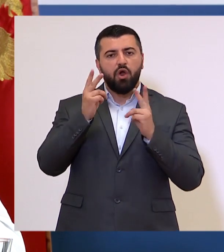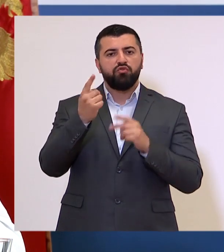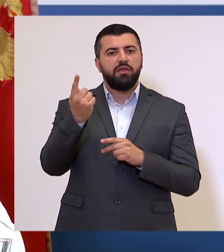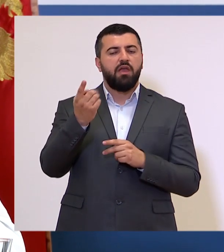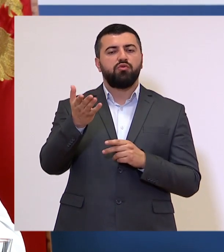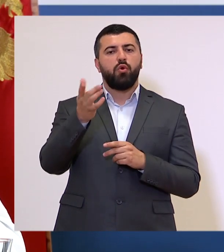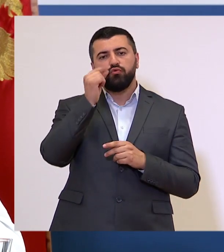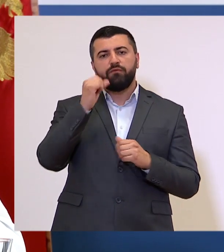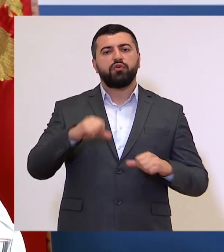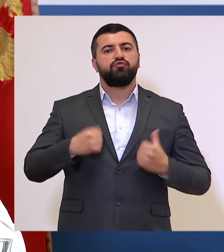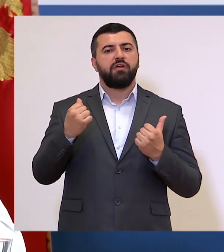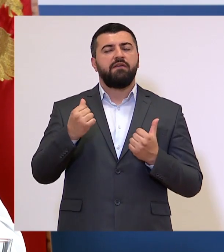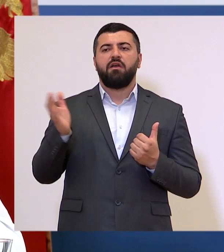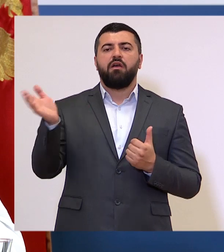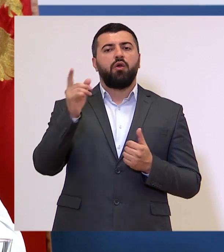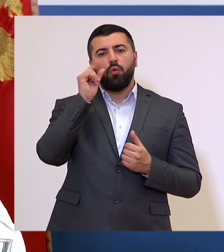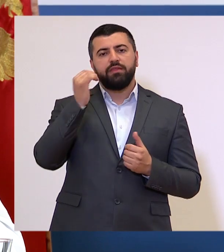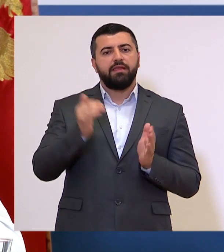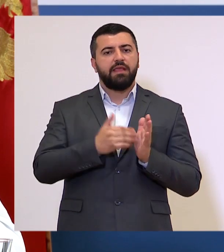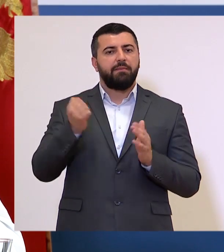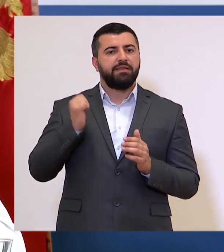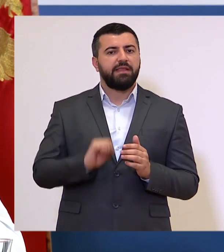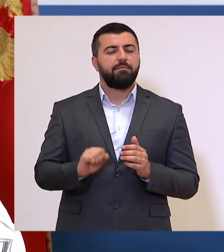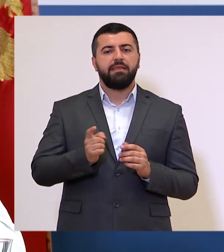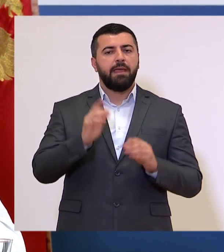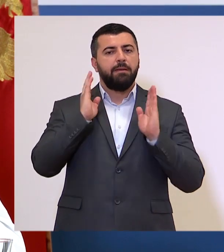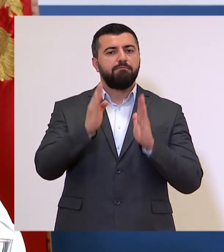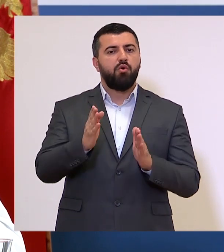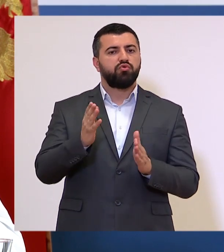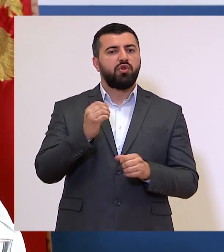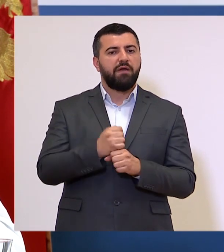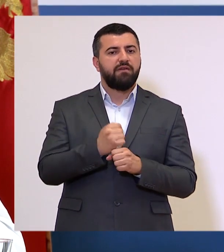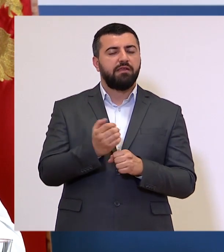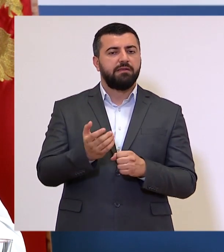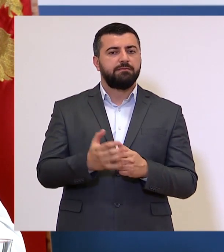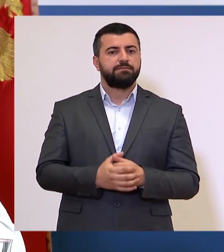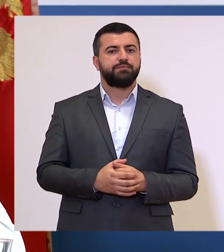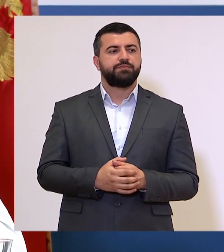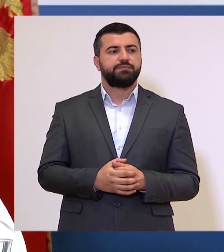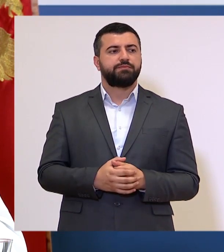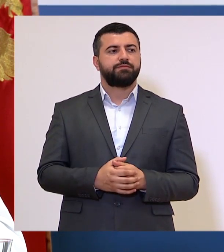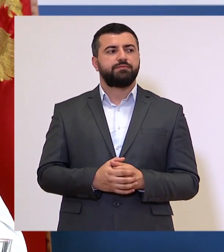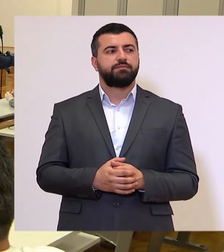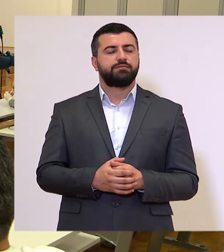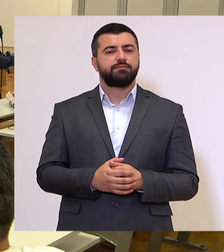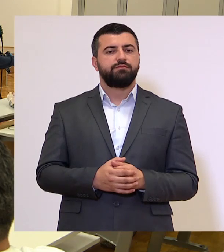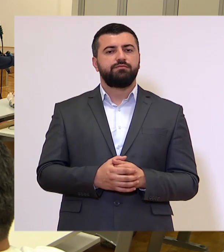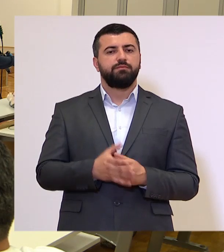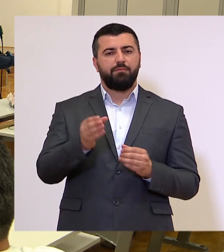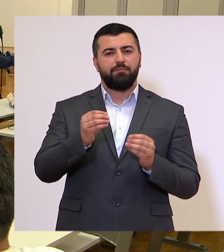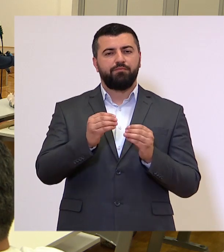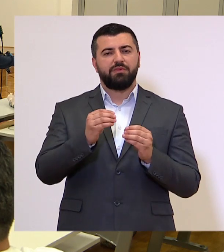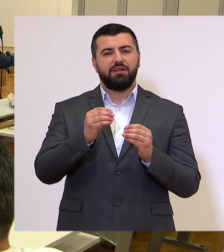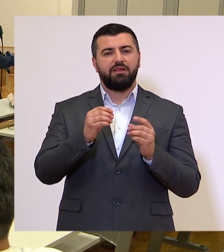mala u odnosu na to što može da proizvede nepoštovanje mjera i nedonesene mjere. Željka